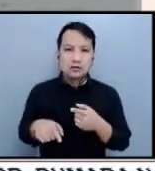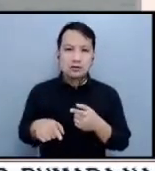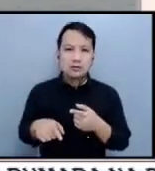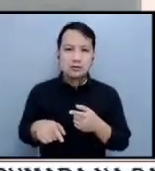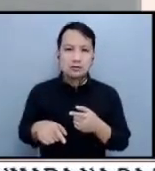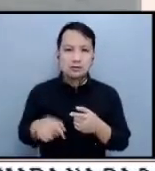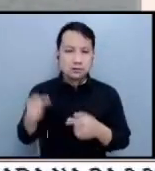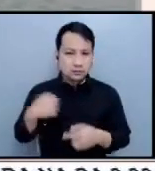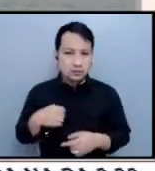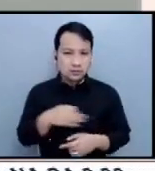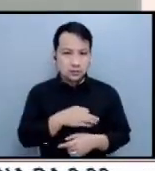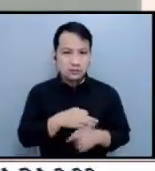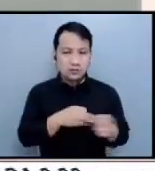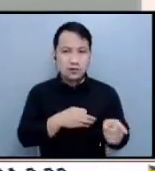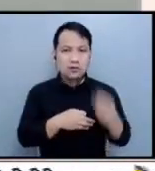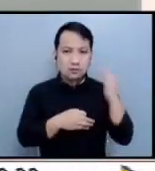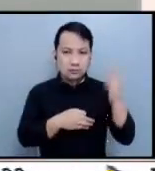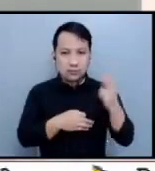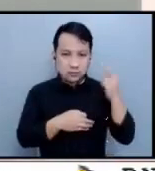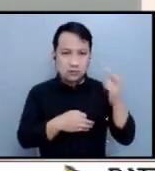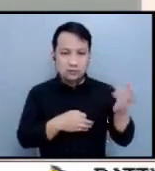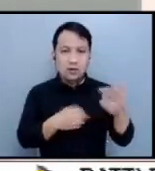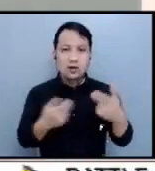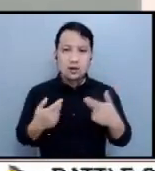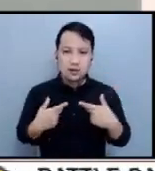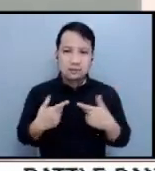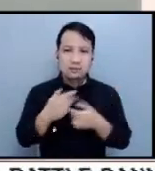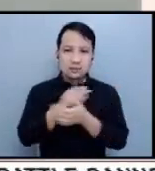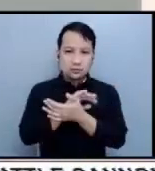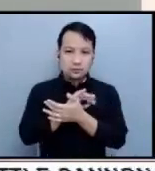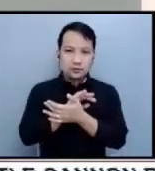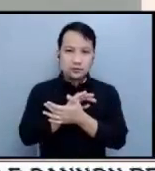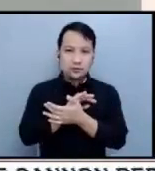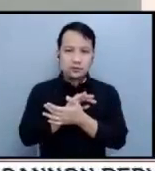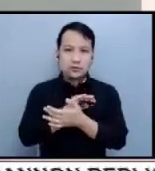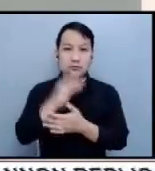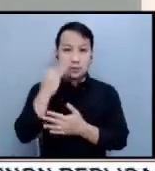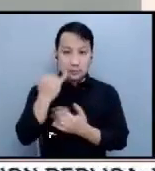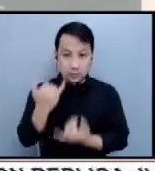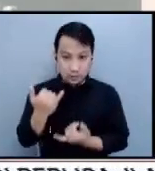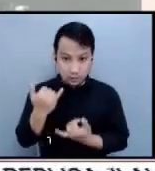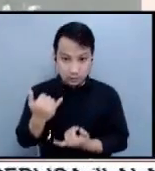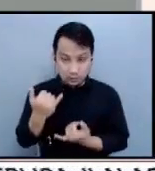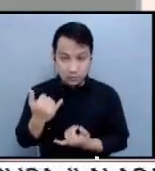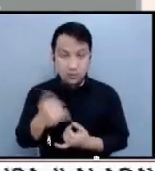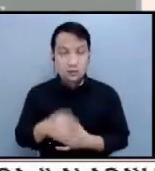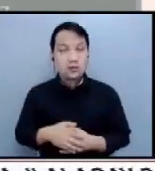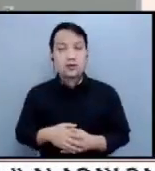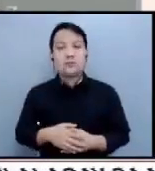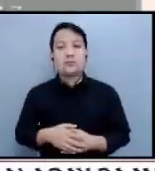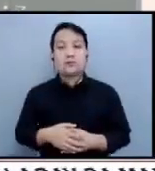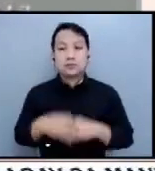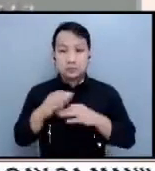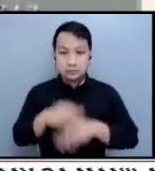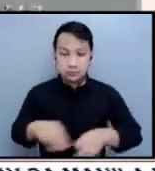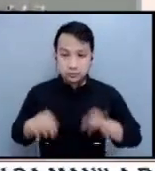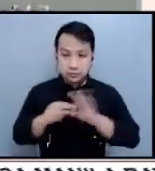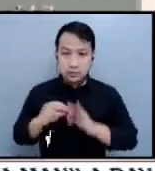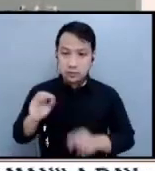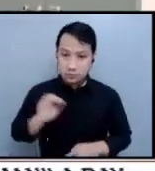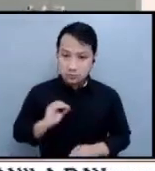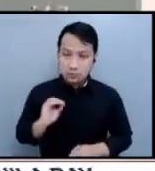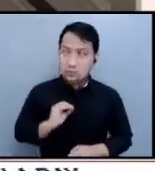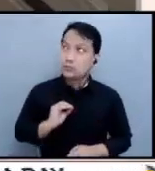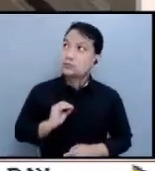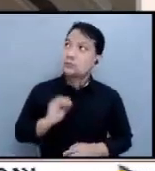isang empleyado sa kadahilanan na nagkaroon ng COVID yung empleyado. Lalo na sa panahon ngayon, di ba, Sir Aljo, sa sarili natin bansa,